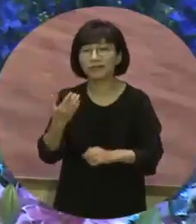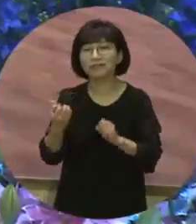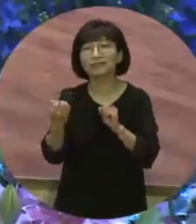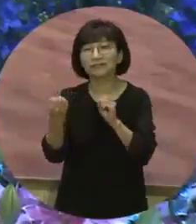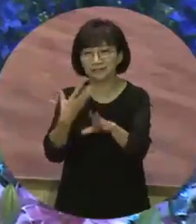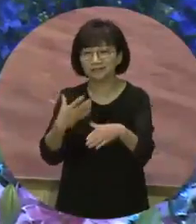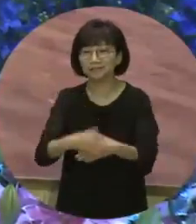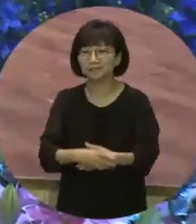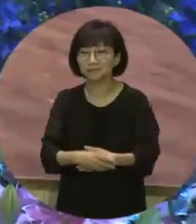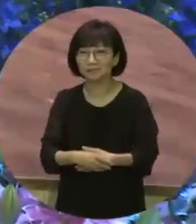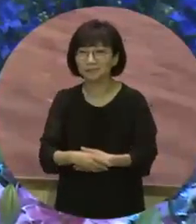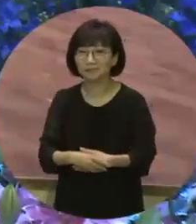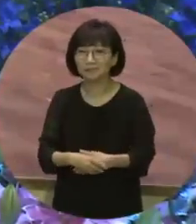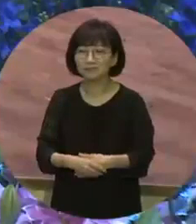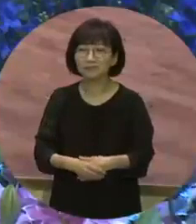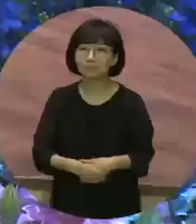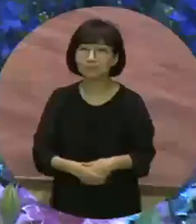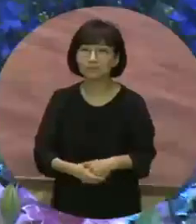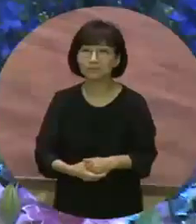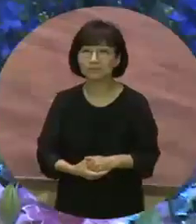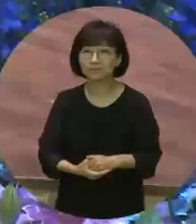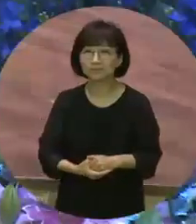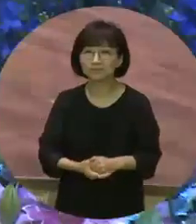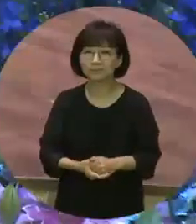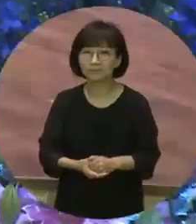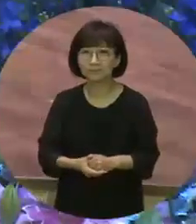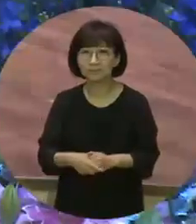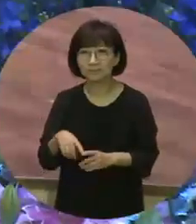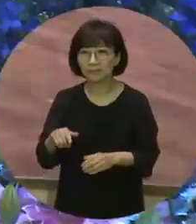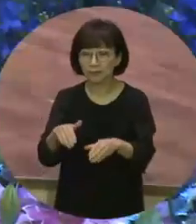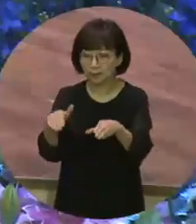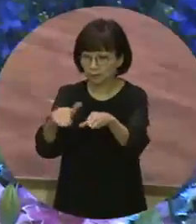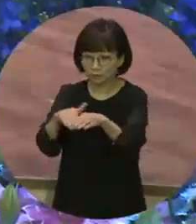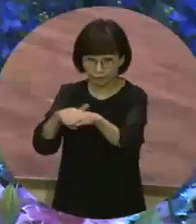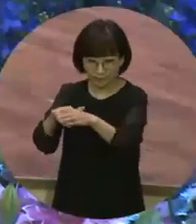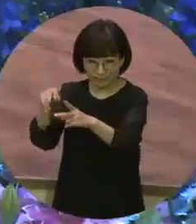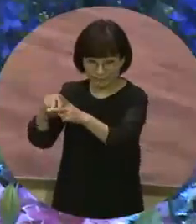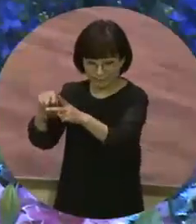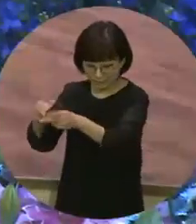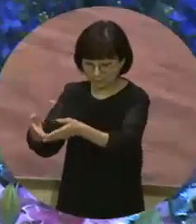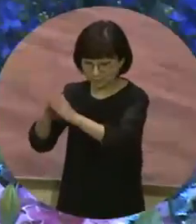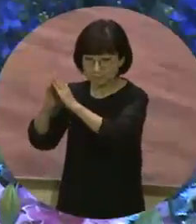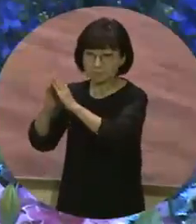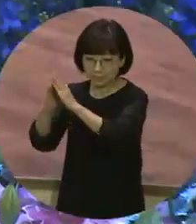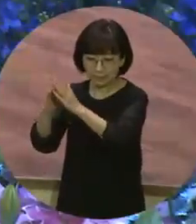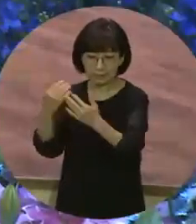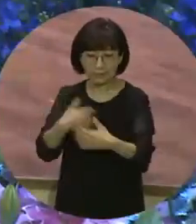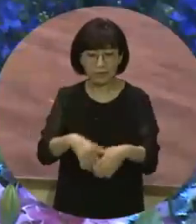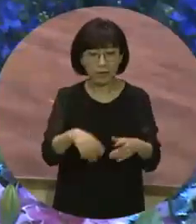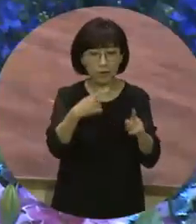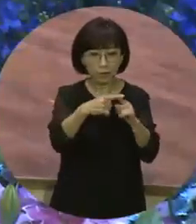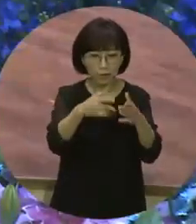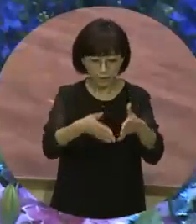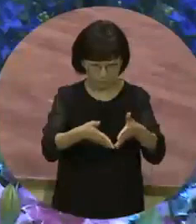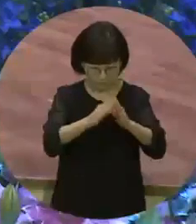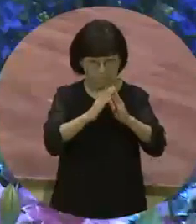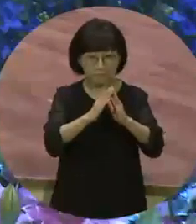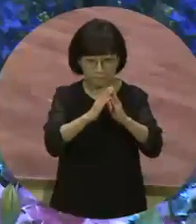이 본당을, 이 문화센터를 짓고 본당을 이렇게 지으면서 이제 마지막 헌당에